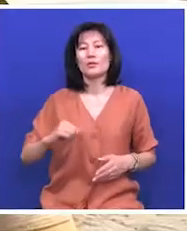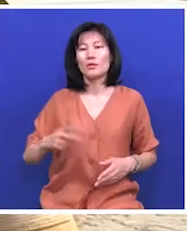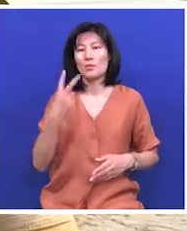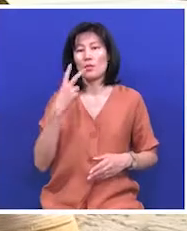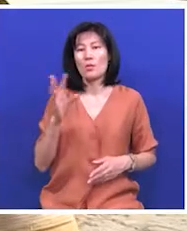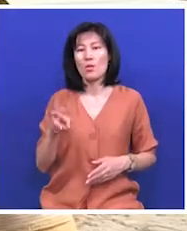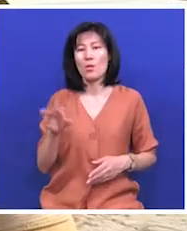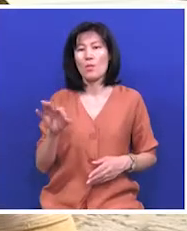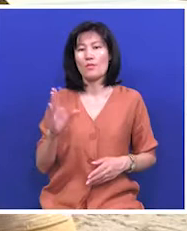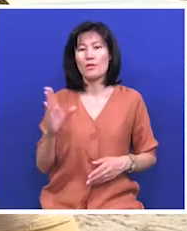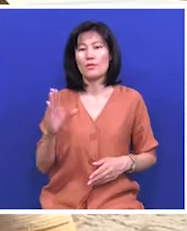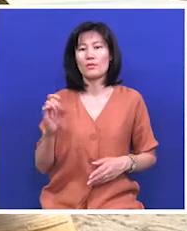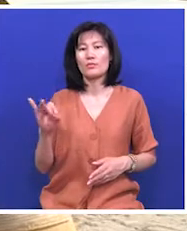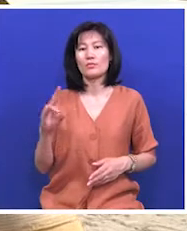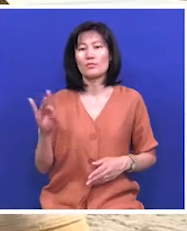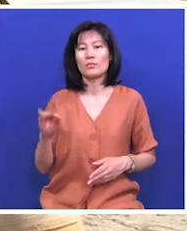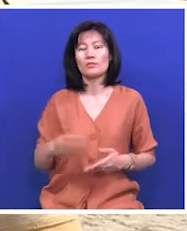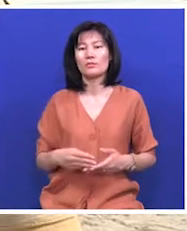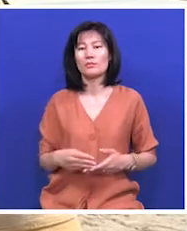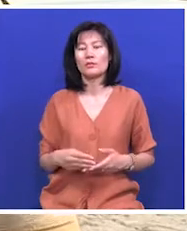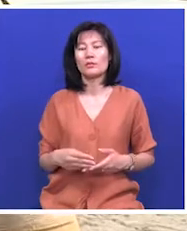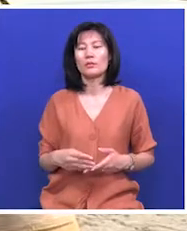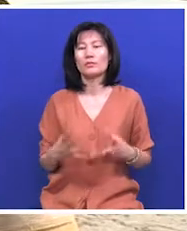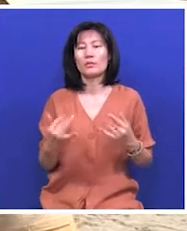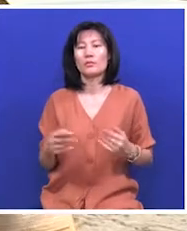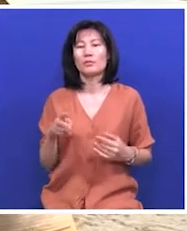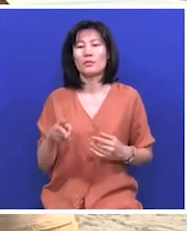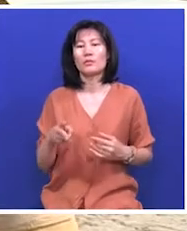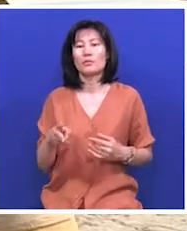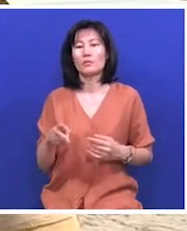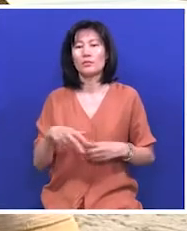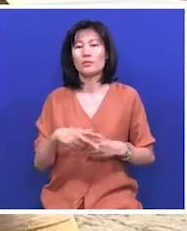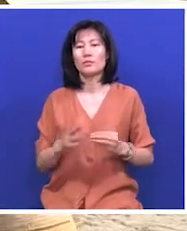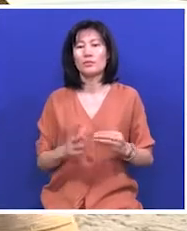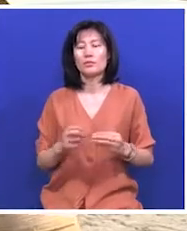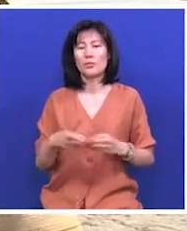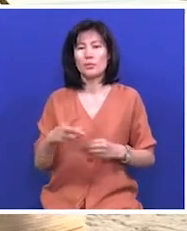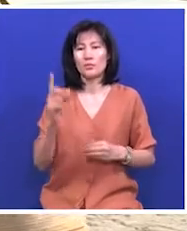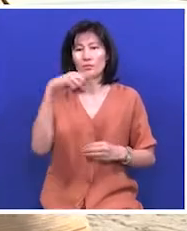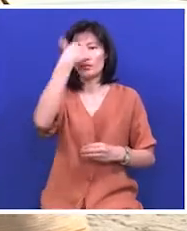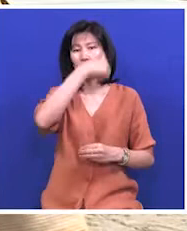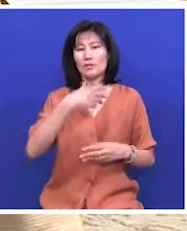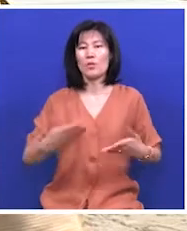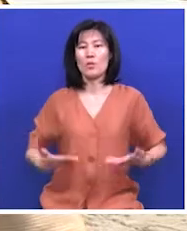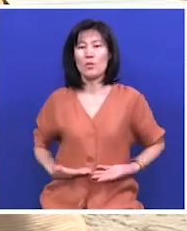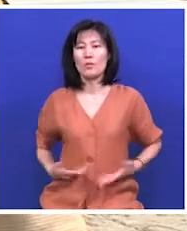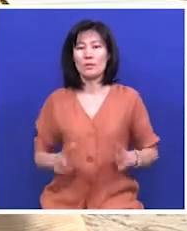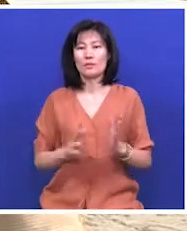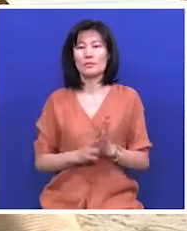Мен Көбейіп Ерлан Құралбекұлымын. Мына осы 2013-тен бері осы жерде тұрамын. 8 жыл болды